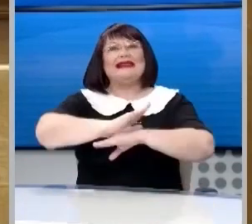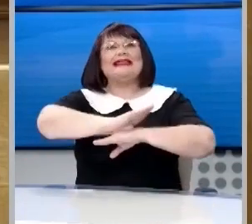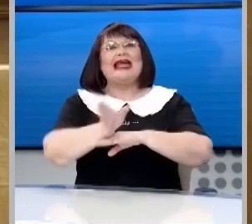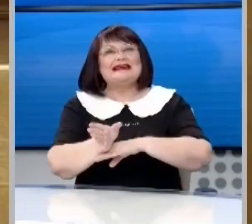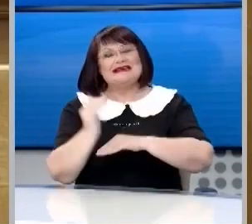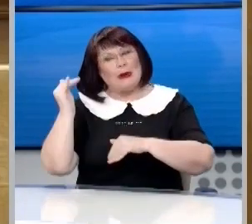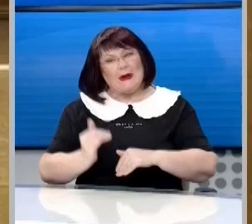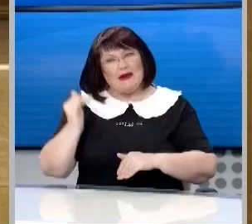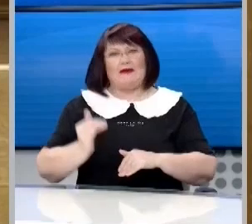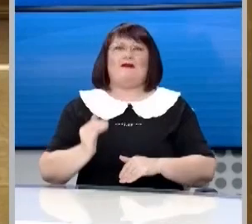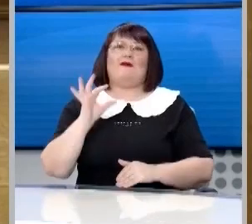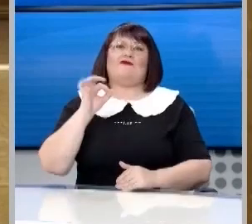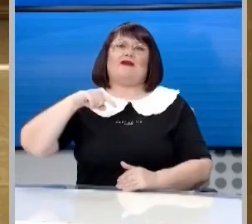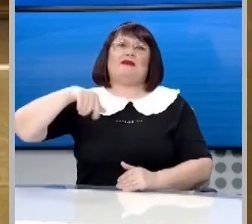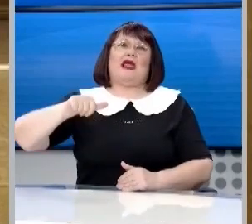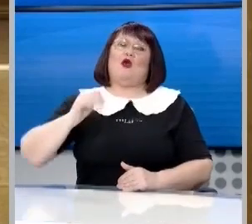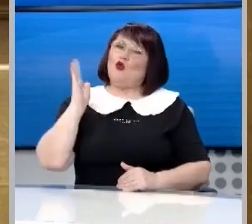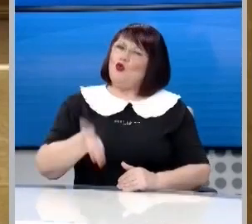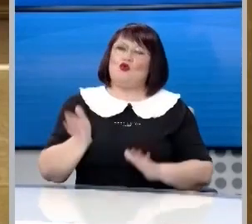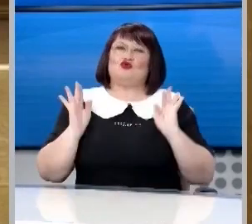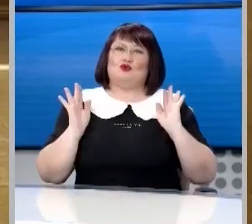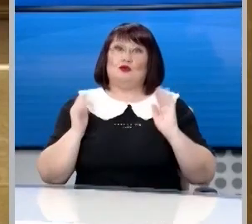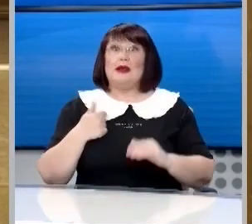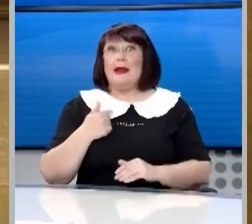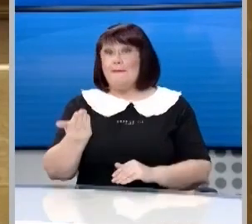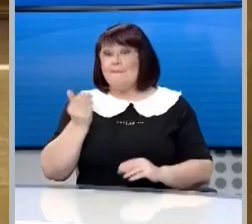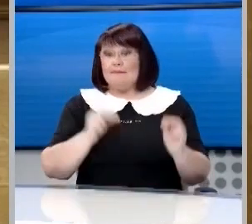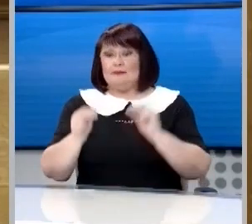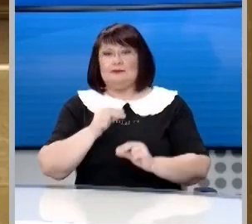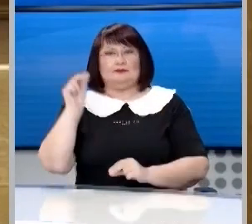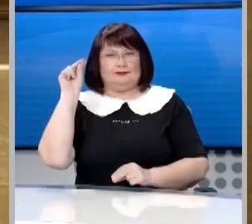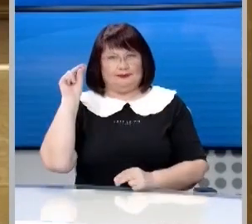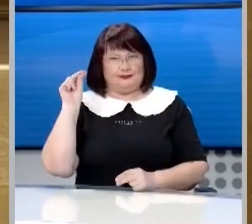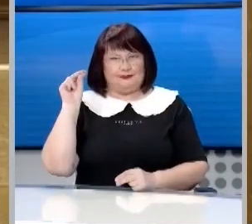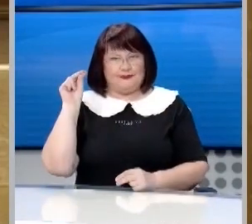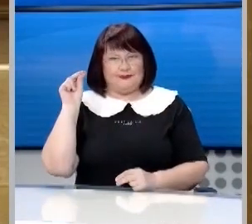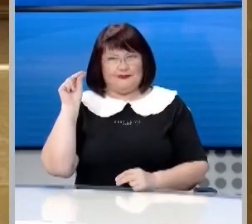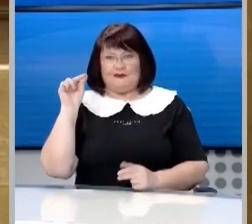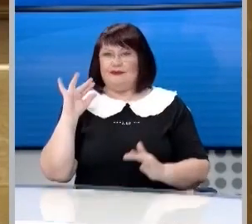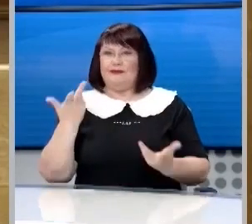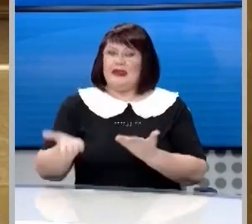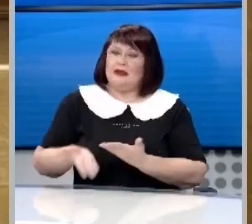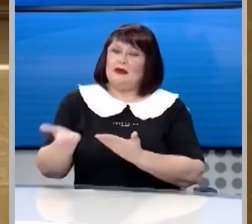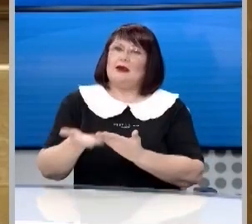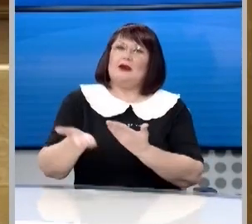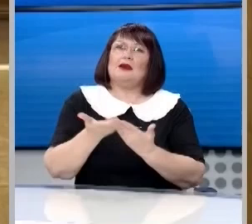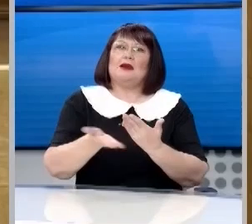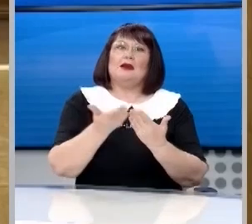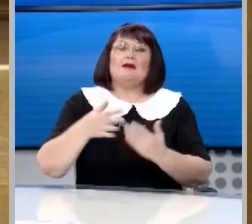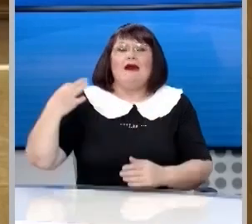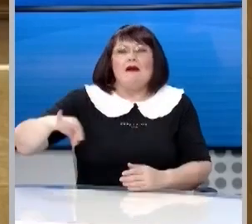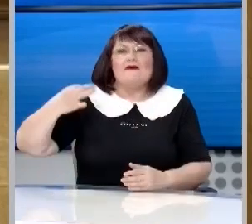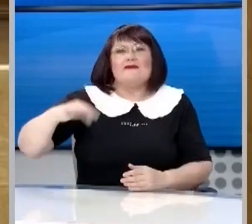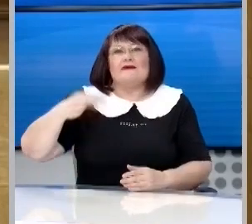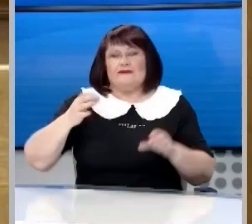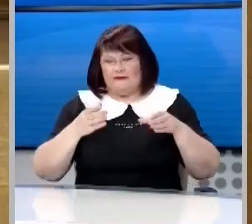Και παράλληλα, όπως είχαμε δεσμευθεί προεκλογικά, να ενισχύσουμε τους πιο